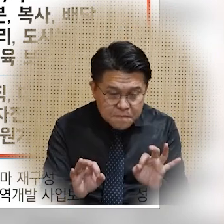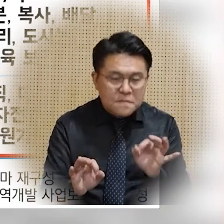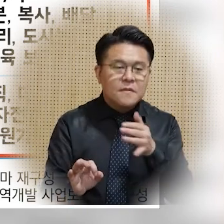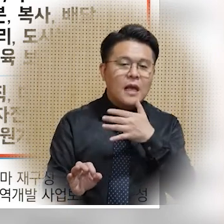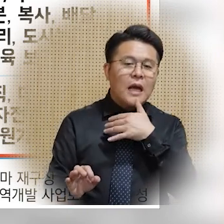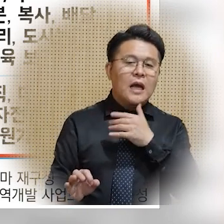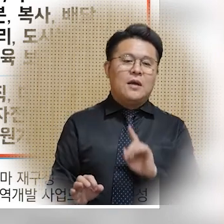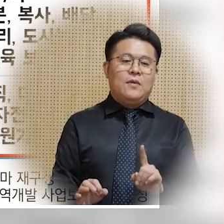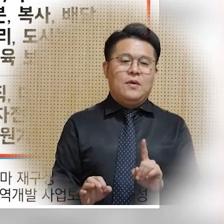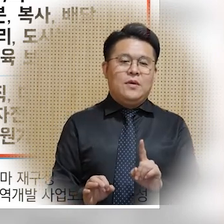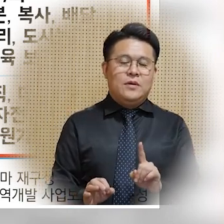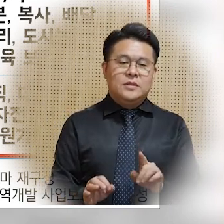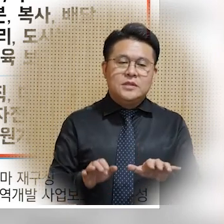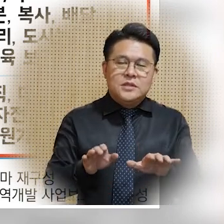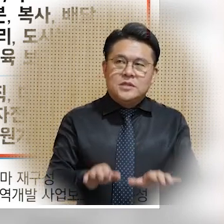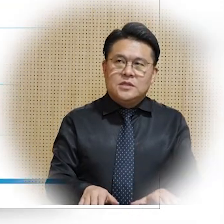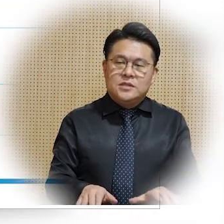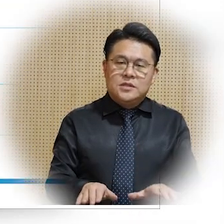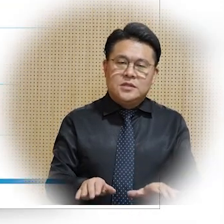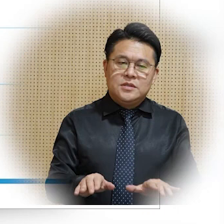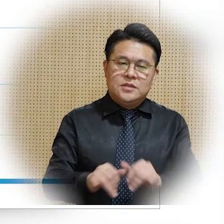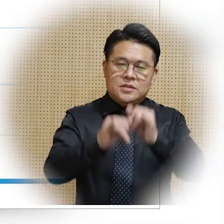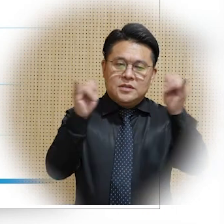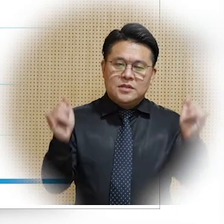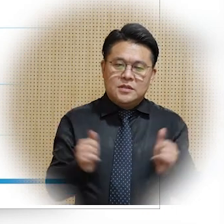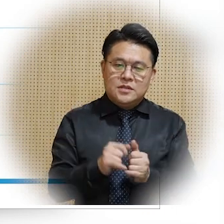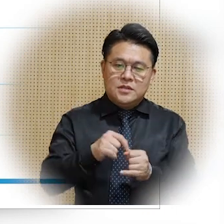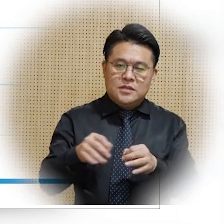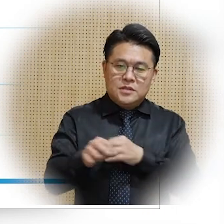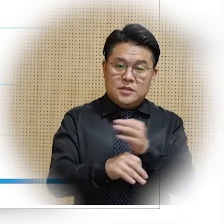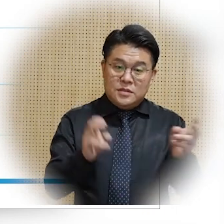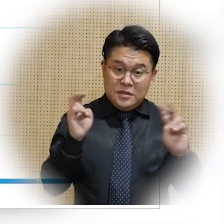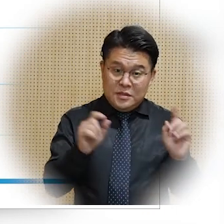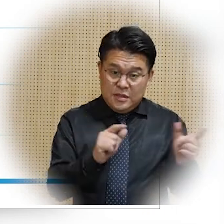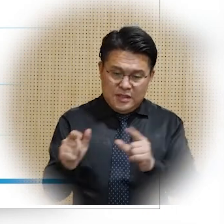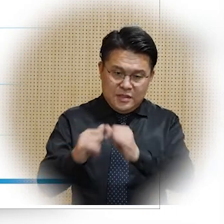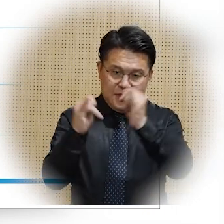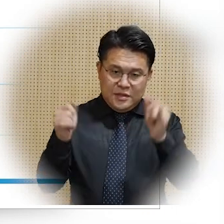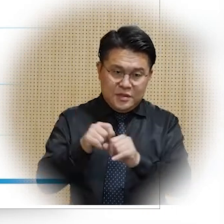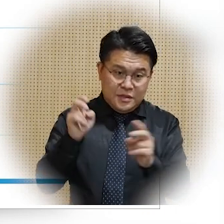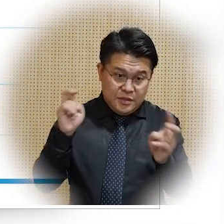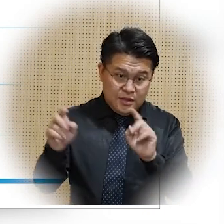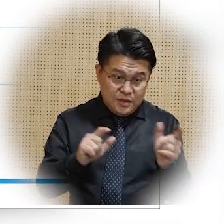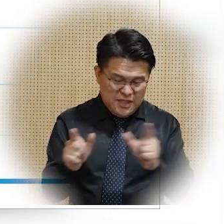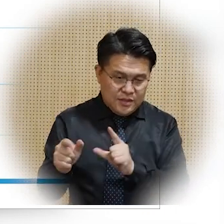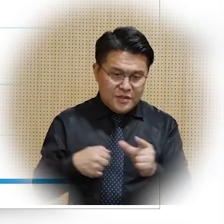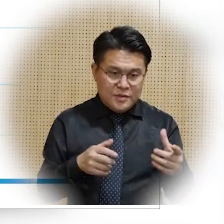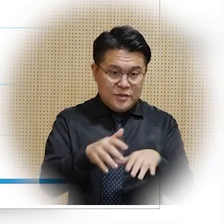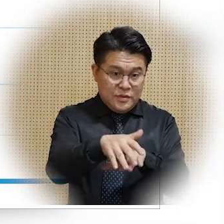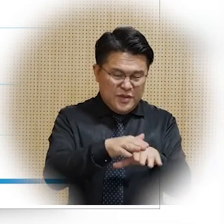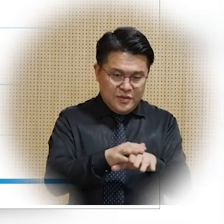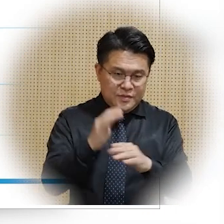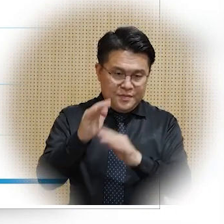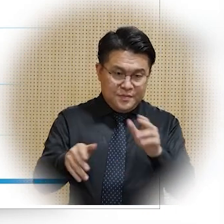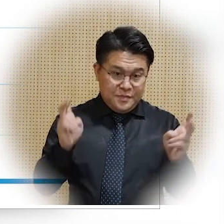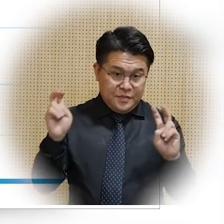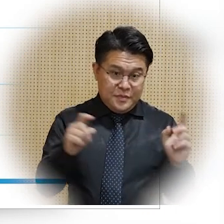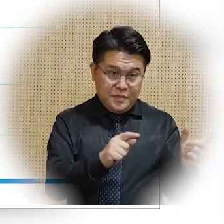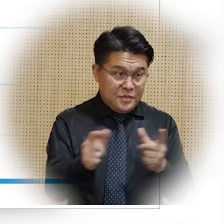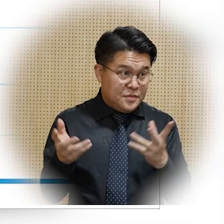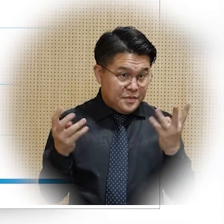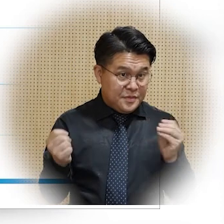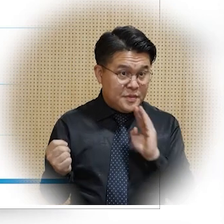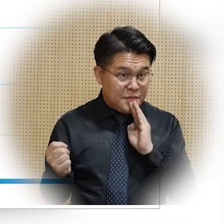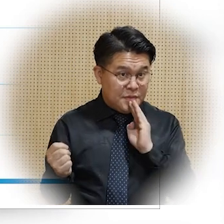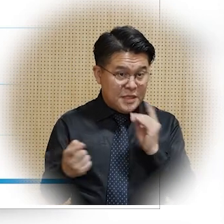이런 부분들을 한 번씩 살펴보시면은 특히 요즘에 이제 사회적 경제 기업들, 뭐 사회적 기업